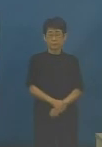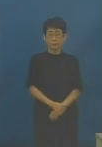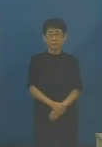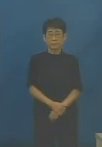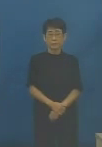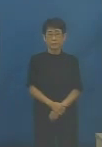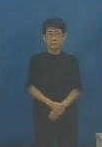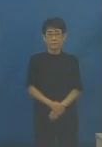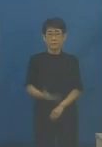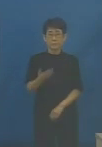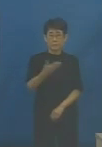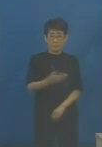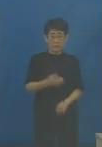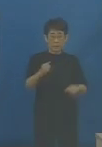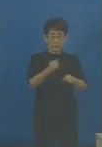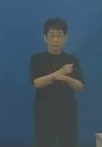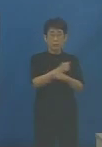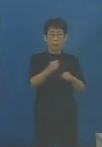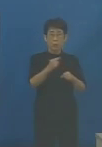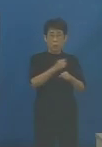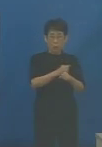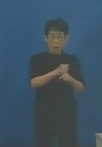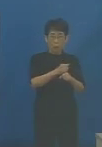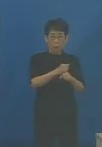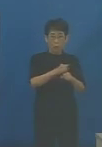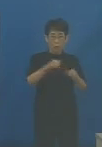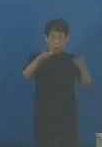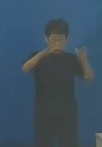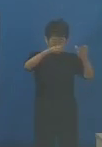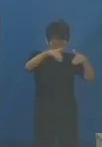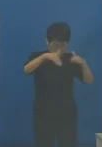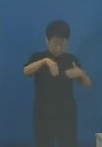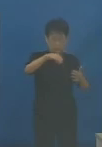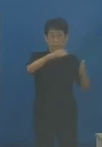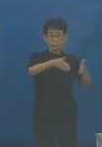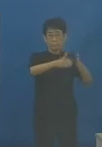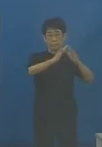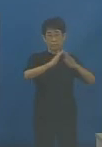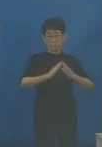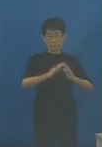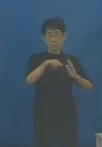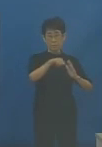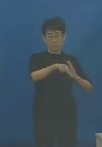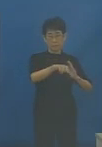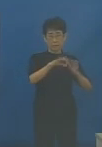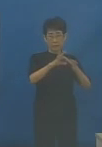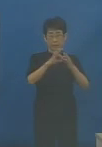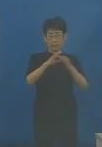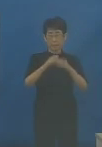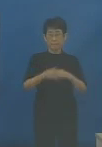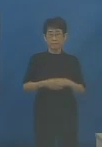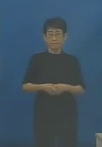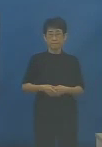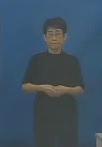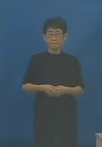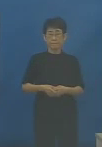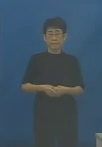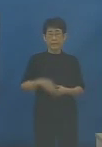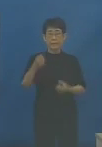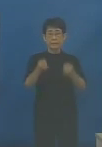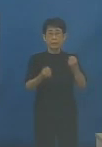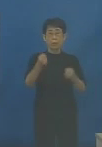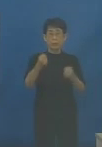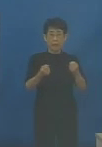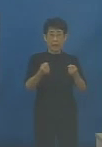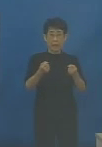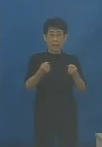それから企業誘致関係ですが、若干の進展がありましたのでお知らせをしたいと思います。自動車